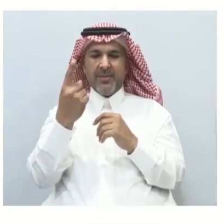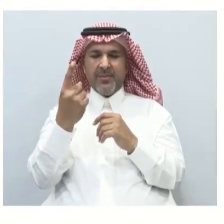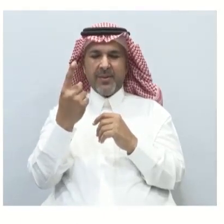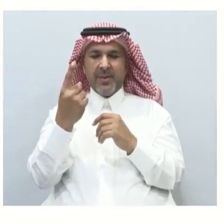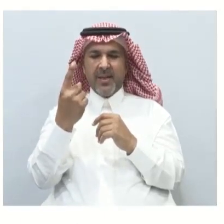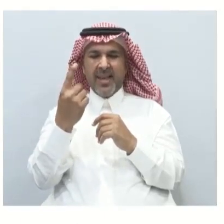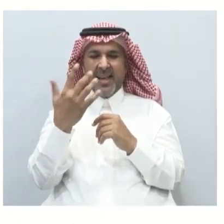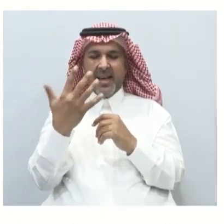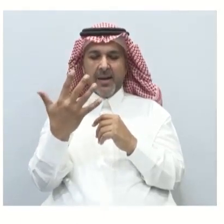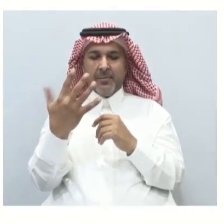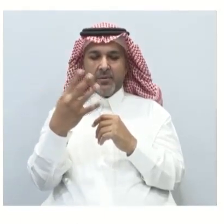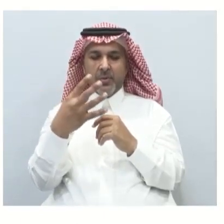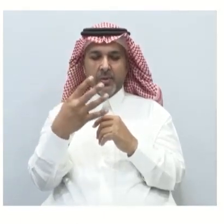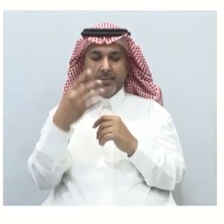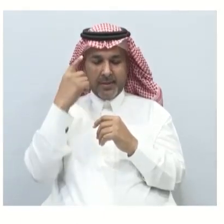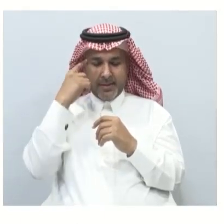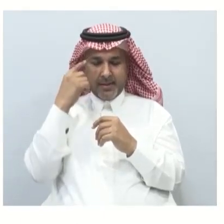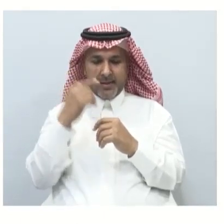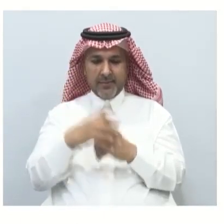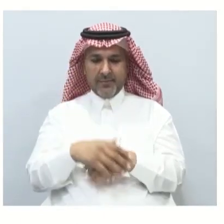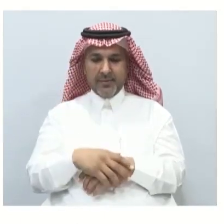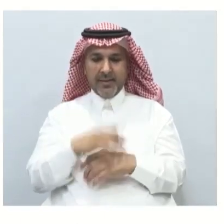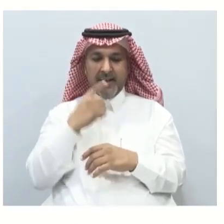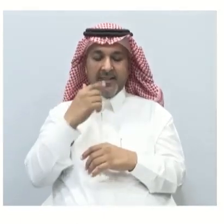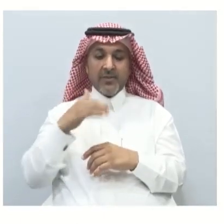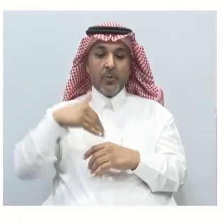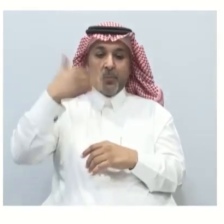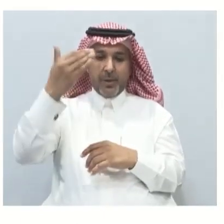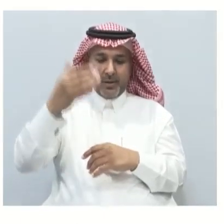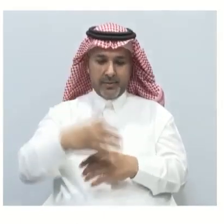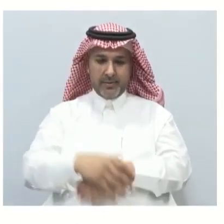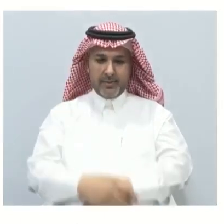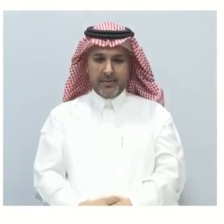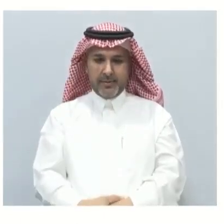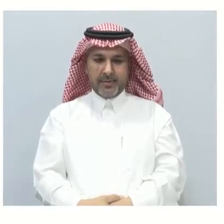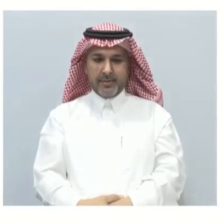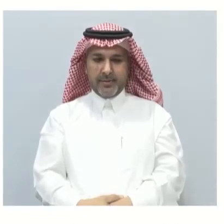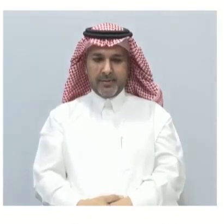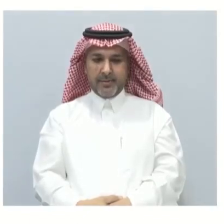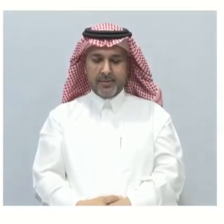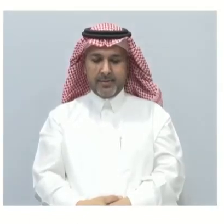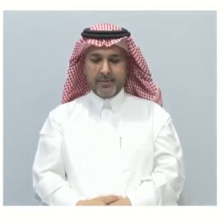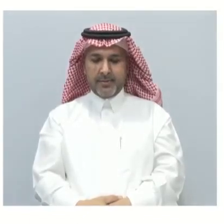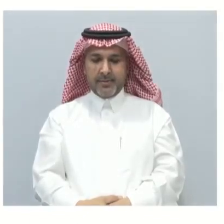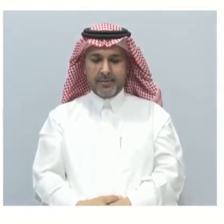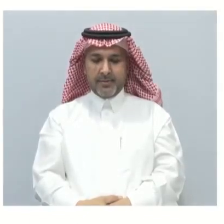عندنا هنا 45 سنف بالتالي بعوض في 45 فاقول واي تساوي